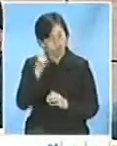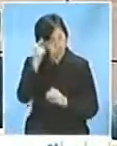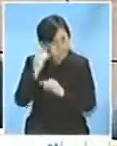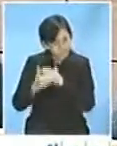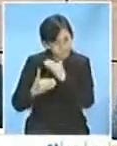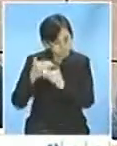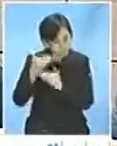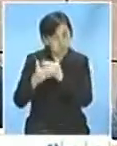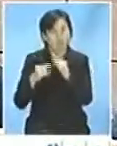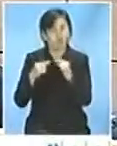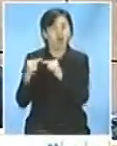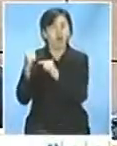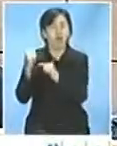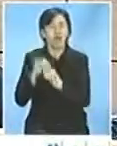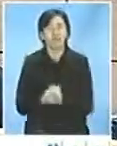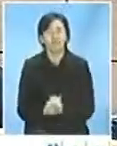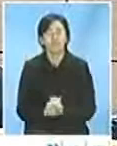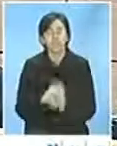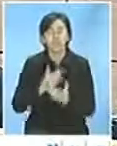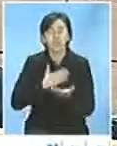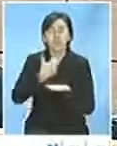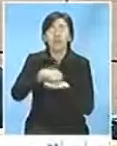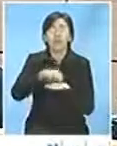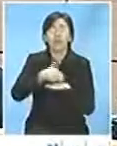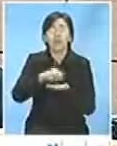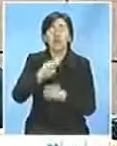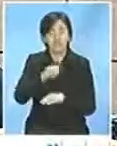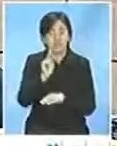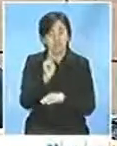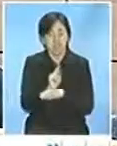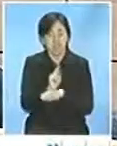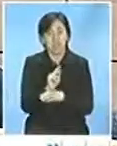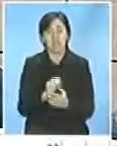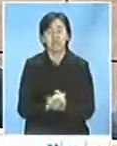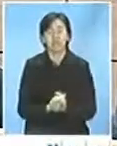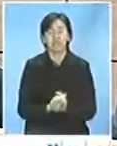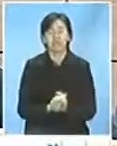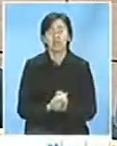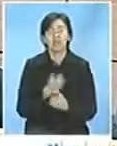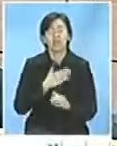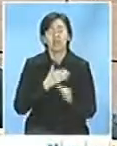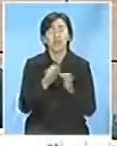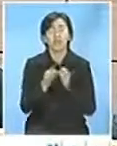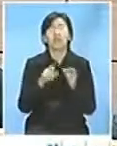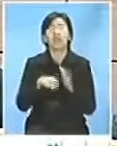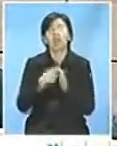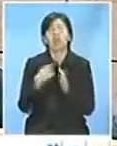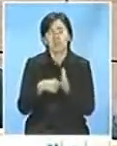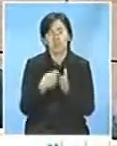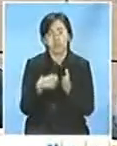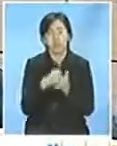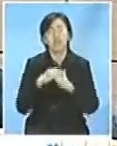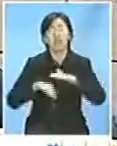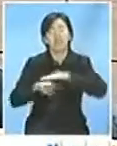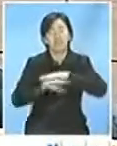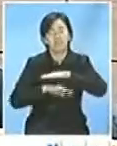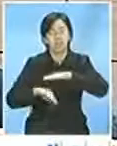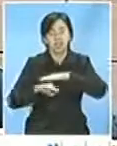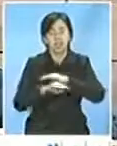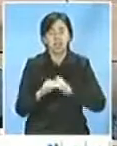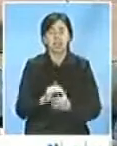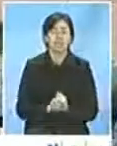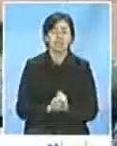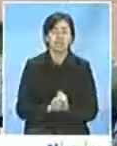งนี้ได้ผมกราบเรียนกับท่านประธานอย่างนี้บนหลักการทั่วไปและเป็นหลักการพื้นฐานผ